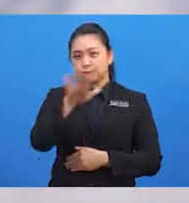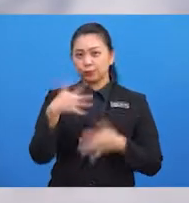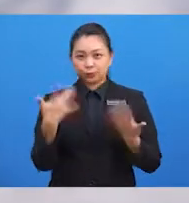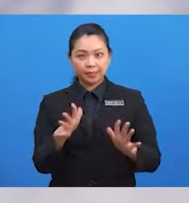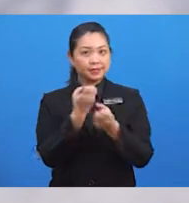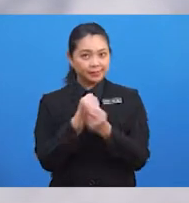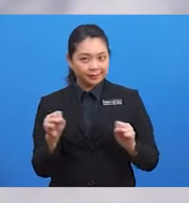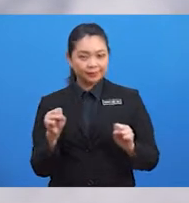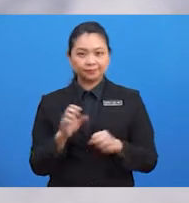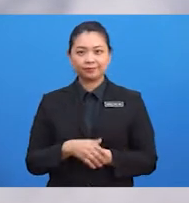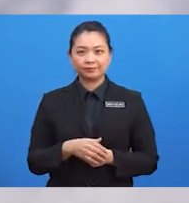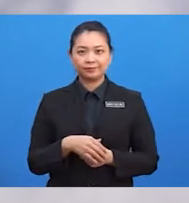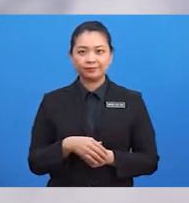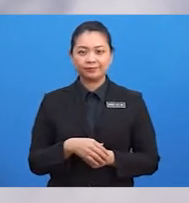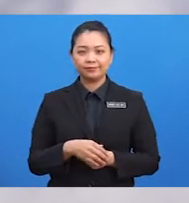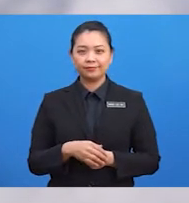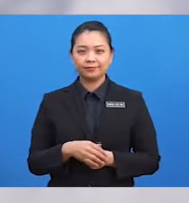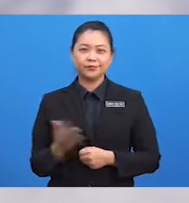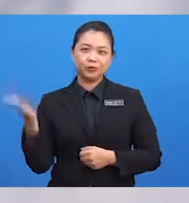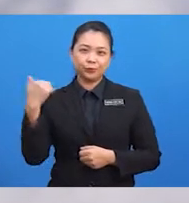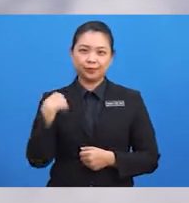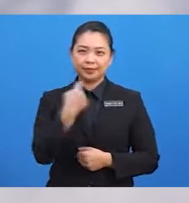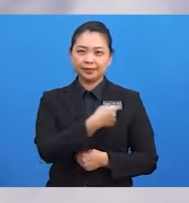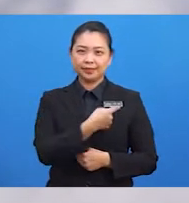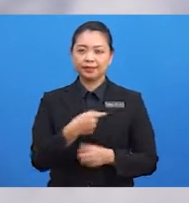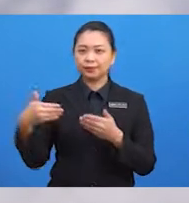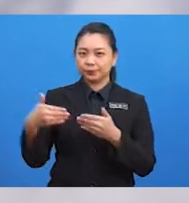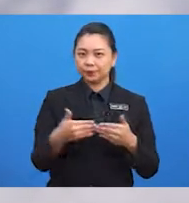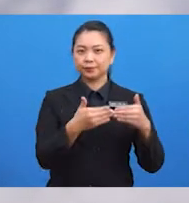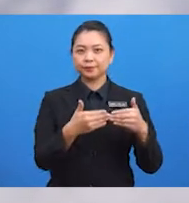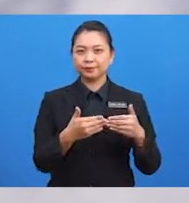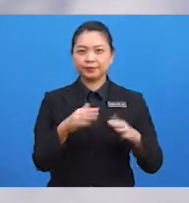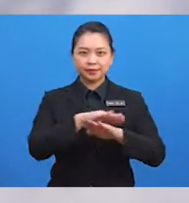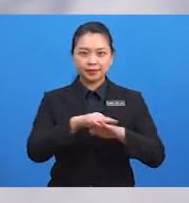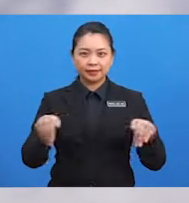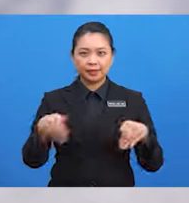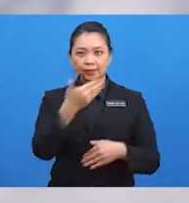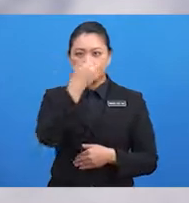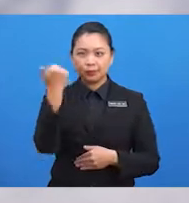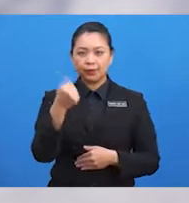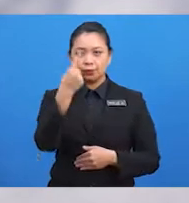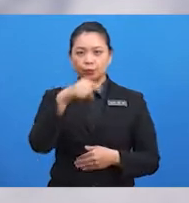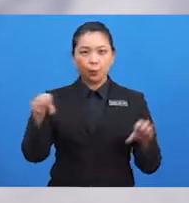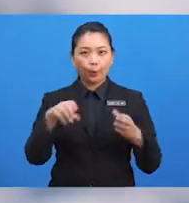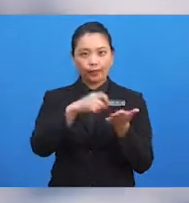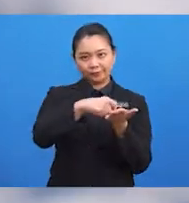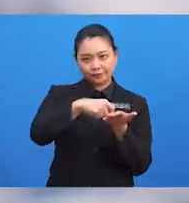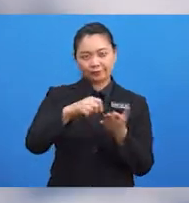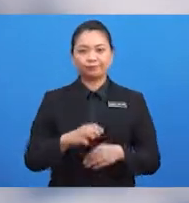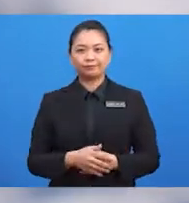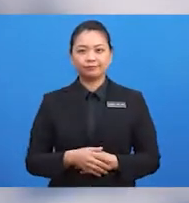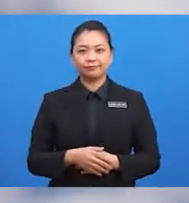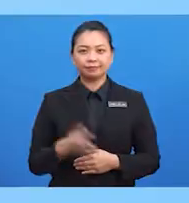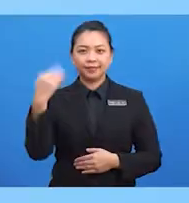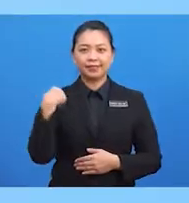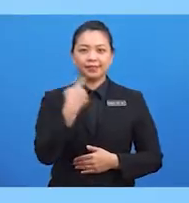bersedia? Jika ya, jom kita teruskan. Jangan lupa untuk membuat catatan. Mari